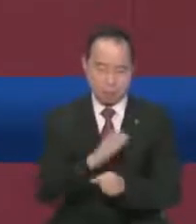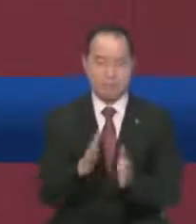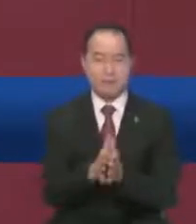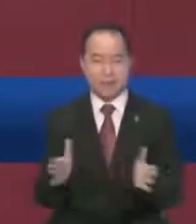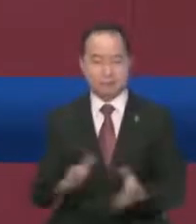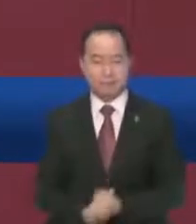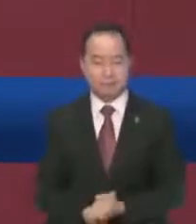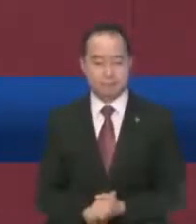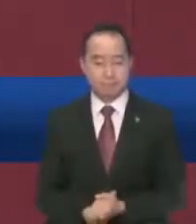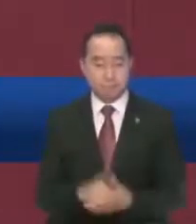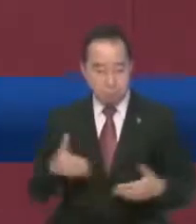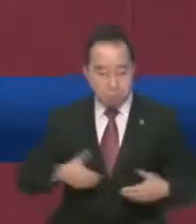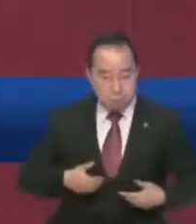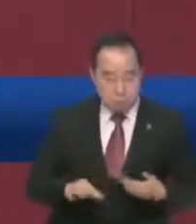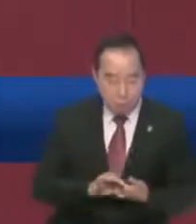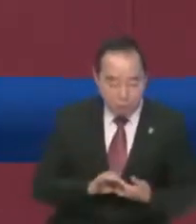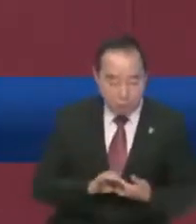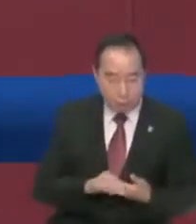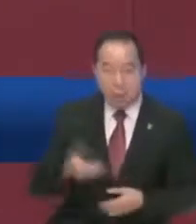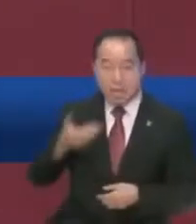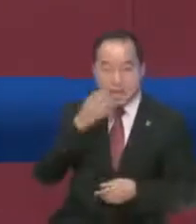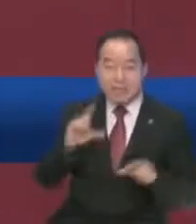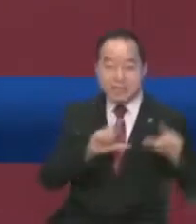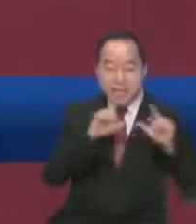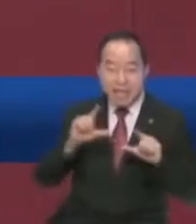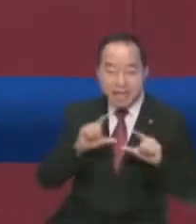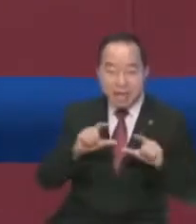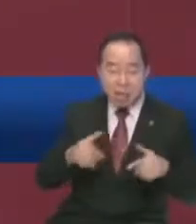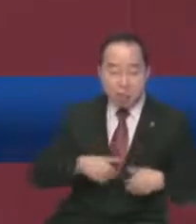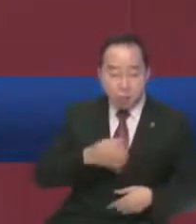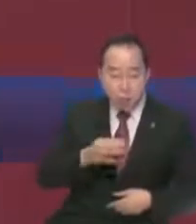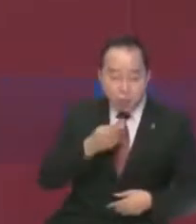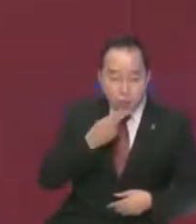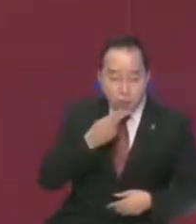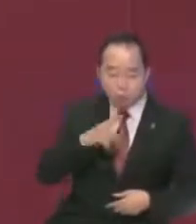필요하면 누구든지 생계급여를 받을 수 있는 나라로 가야 합니다.